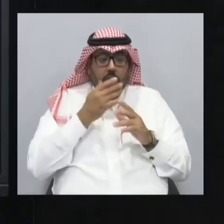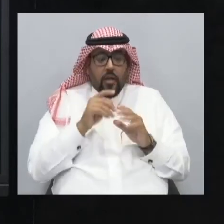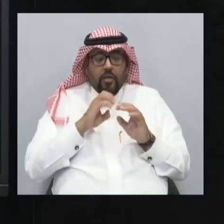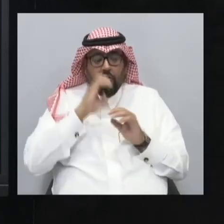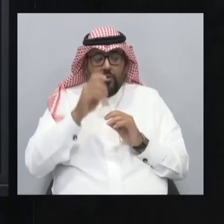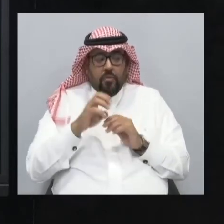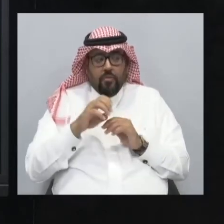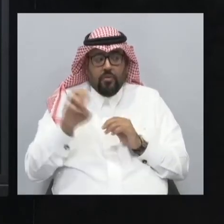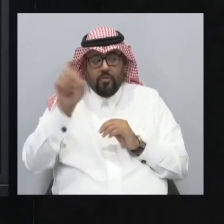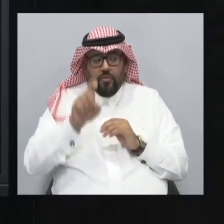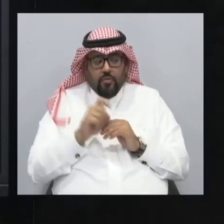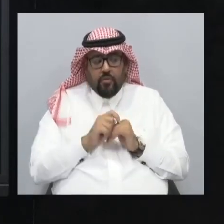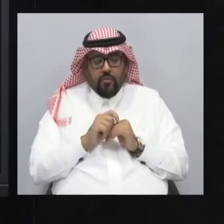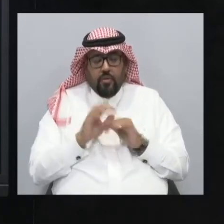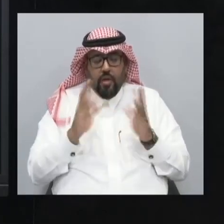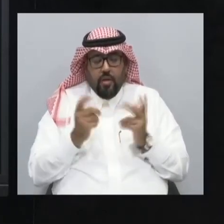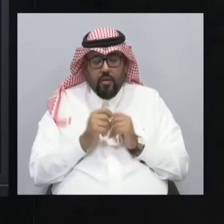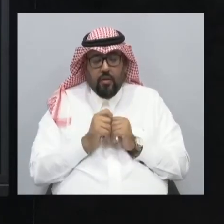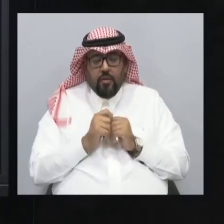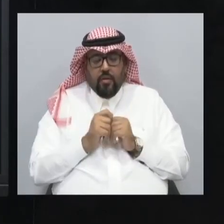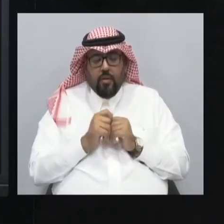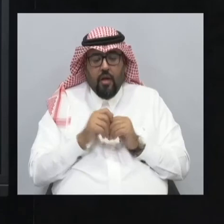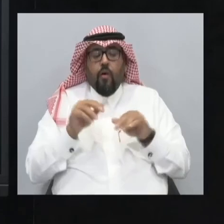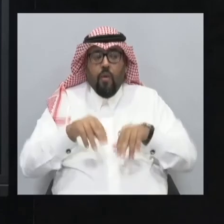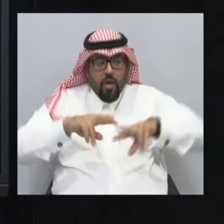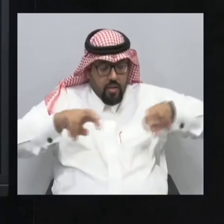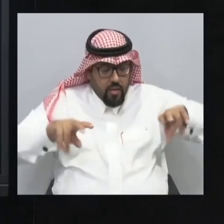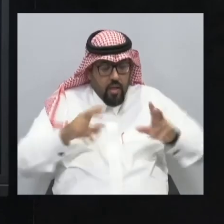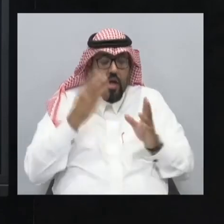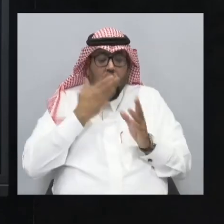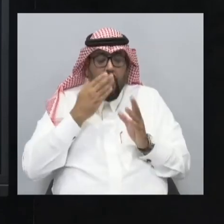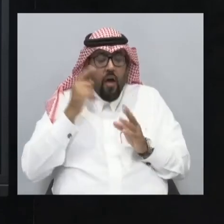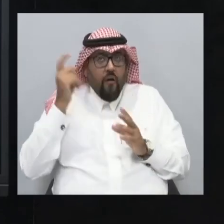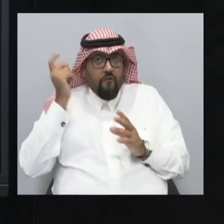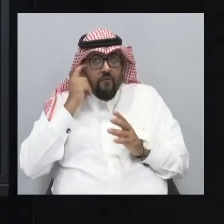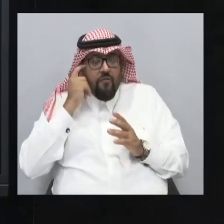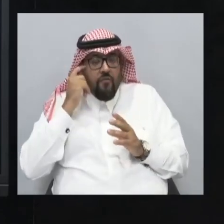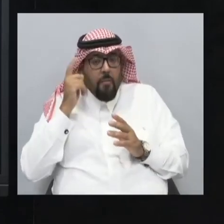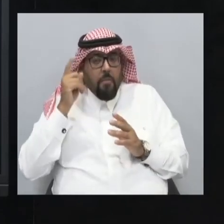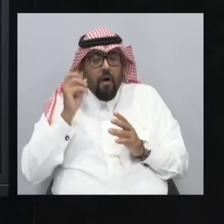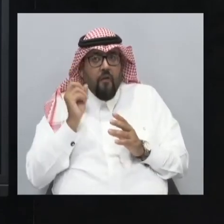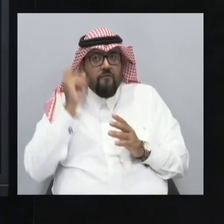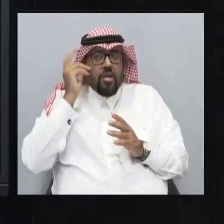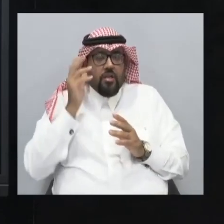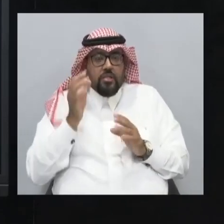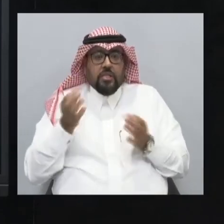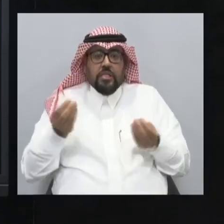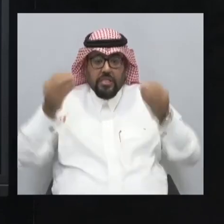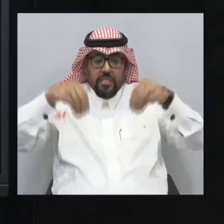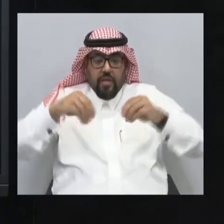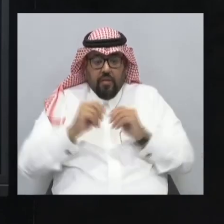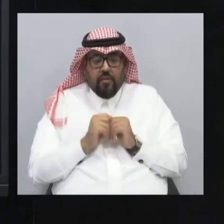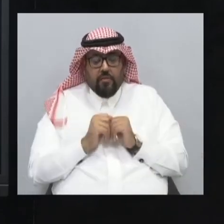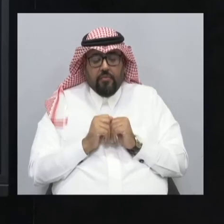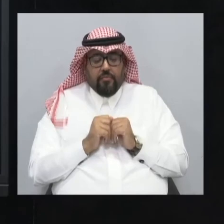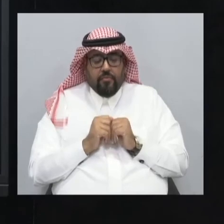لهذا السؤال. طيب، أيضا قالوا أثناء القراءة أنت تفهم الفكرة أكثر. في البداية قد لا تكون يعني فهمت